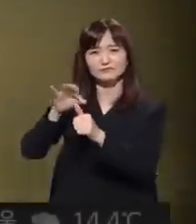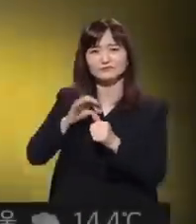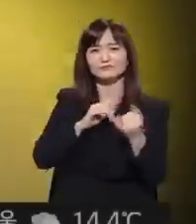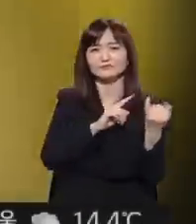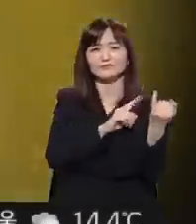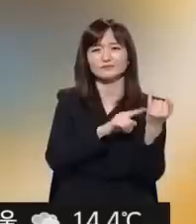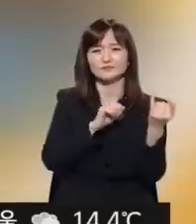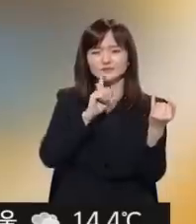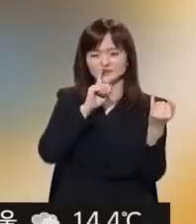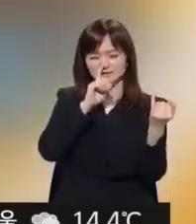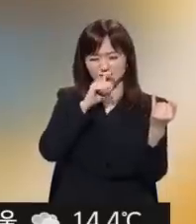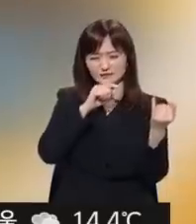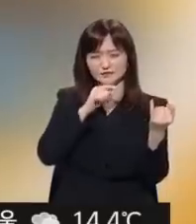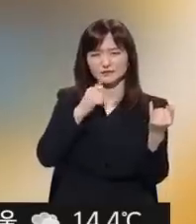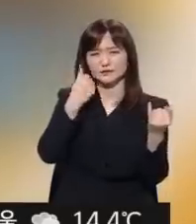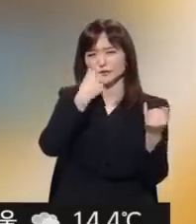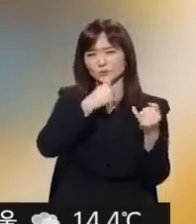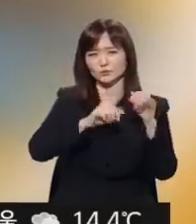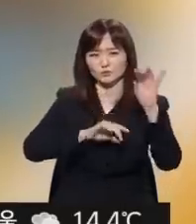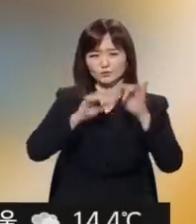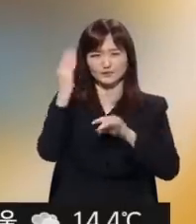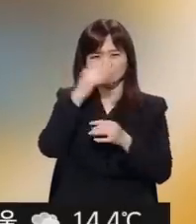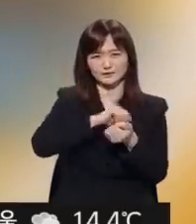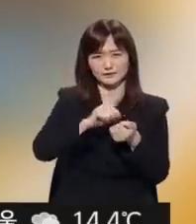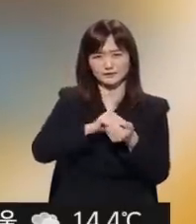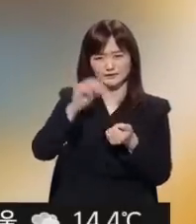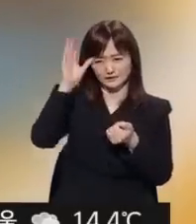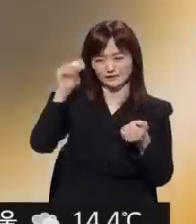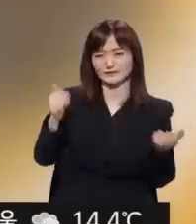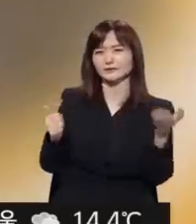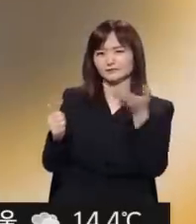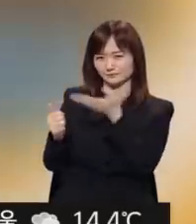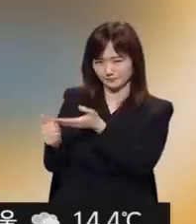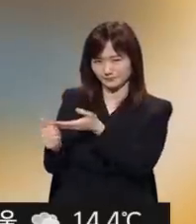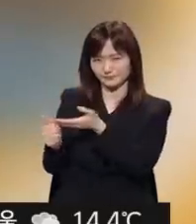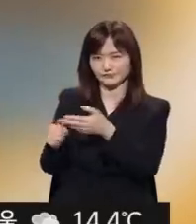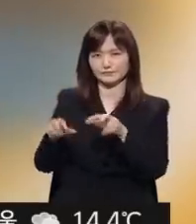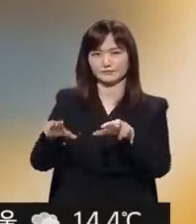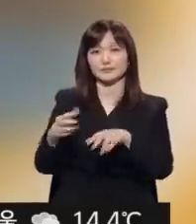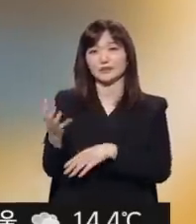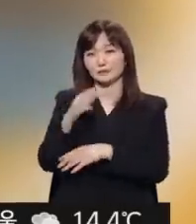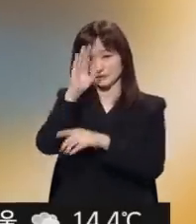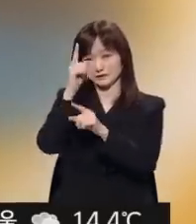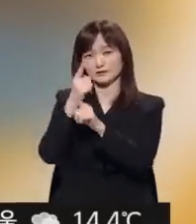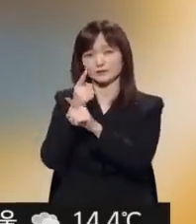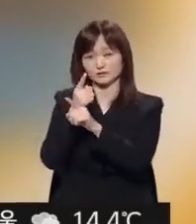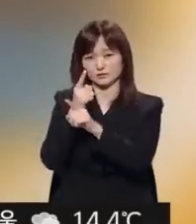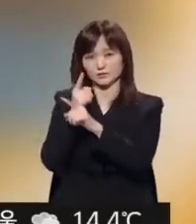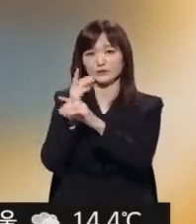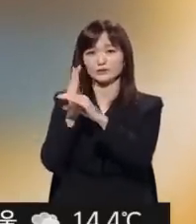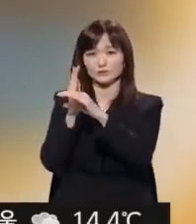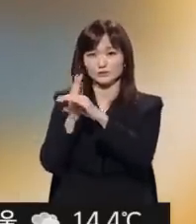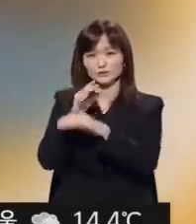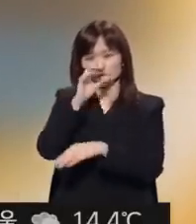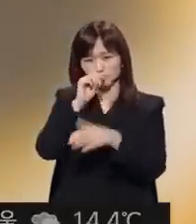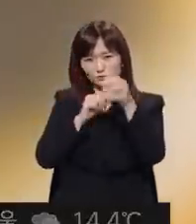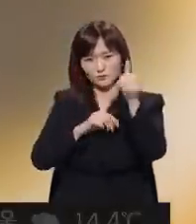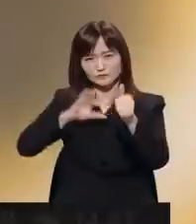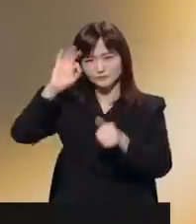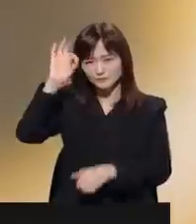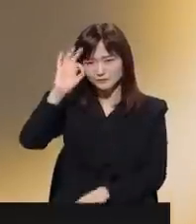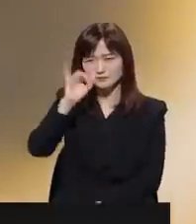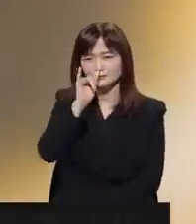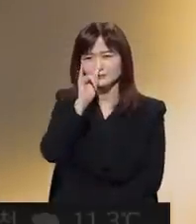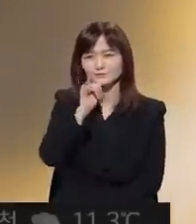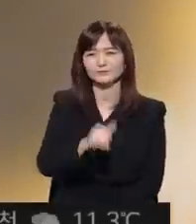여성은 더러웠던 곰인형도 싹싹 빨아서 강아지 품에 안겨줬습니다. 이 강아지는 현재 아파서 치료를 좀 받는 중이고요. 좋은 주인을 찾고 있다고